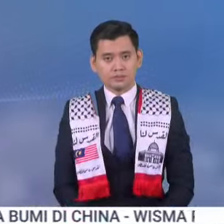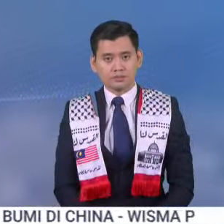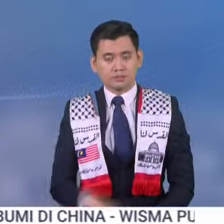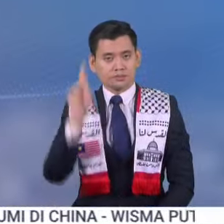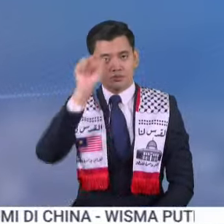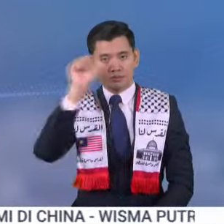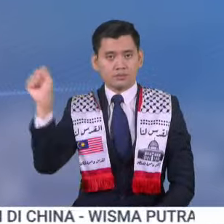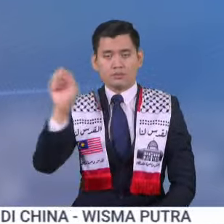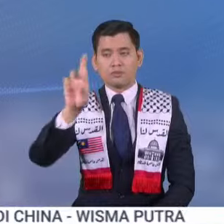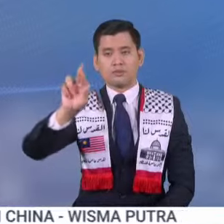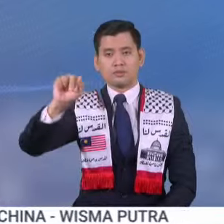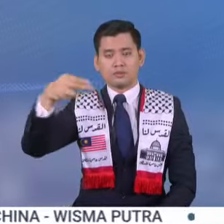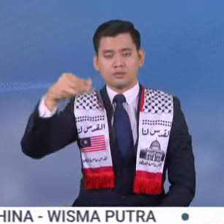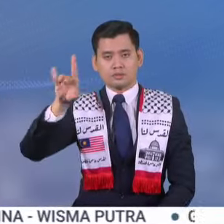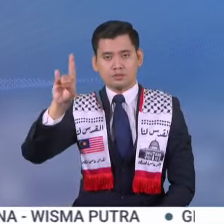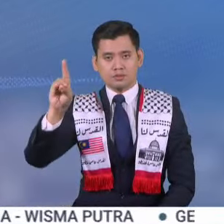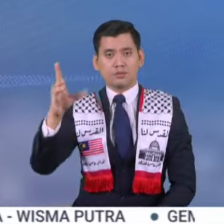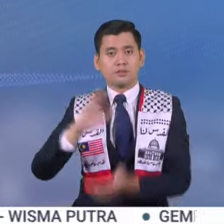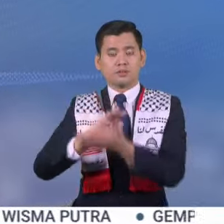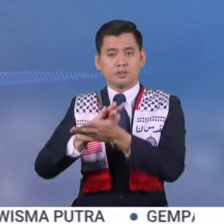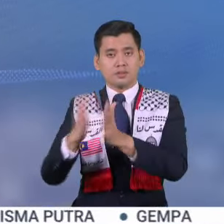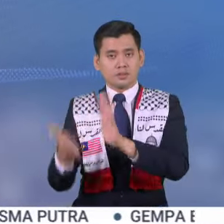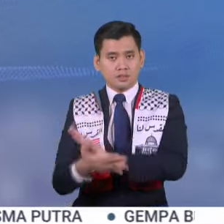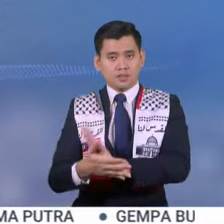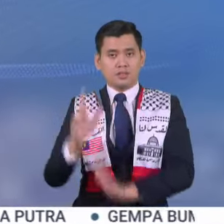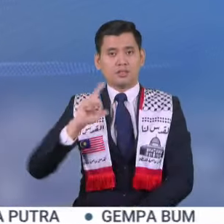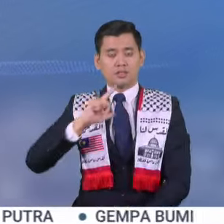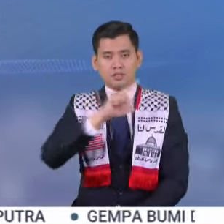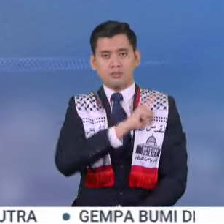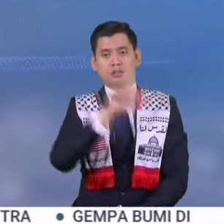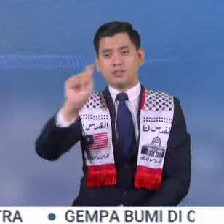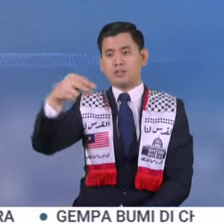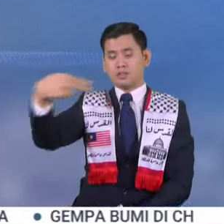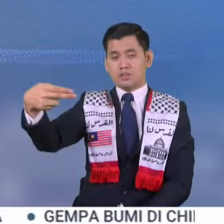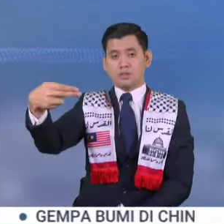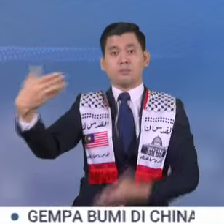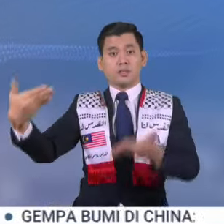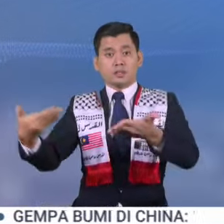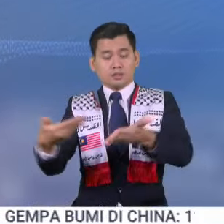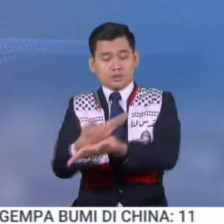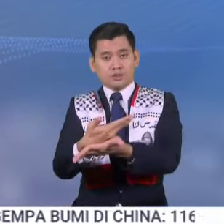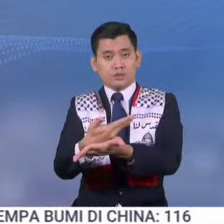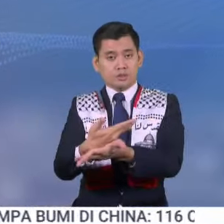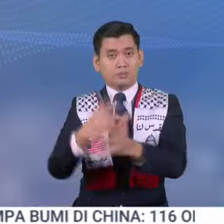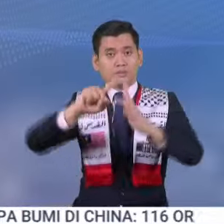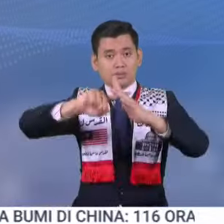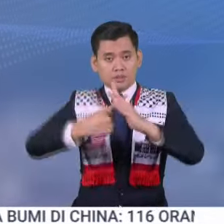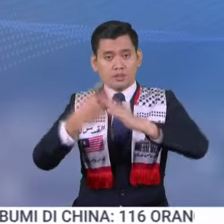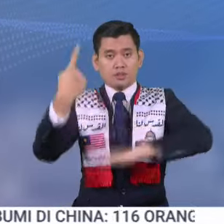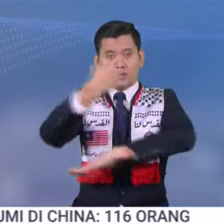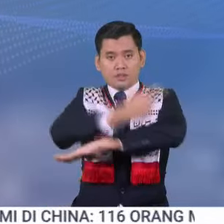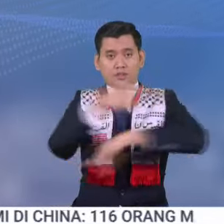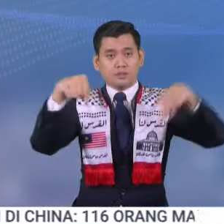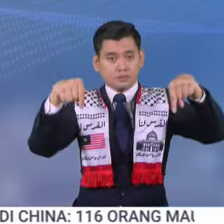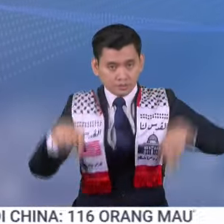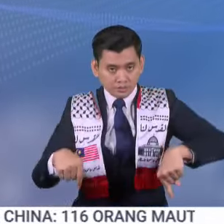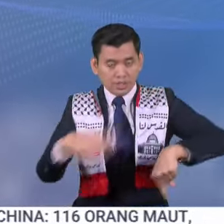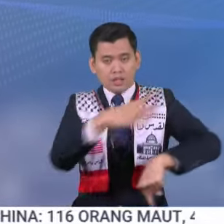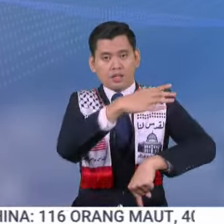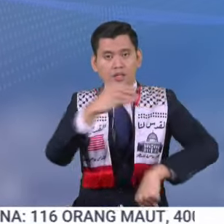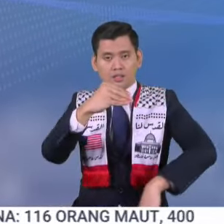Tan Sri Abdul Rashid Husin dilantik sebagai pengerusi lembaga tabung Haji th yang baharu berkuat kuasa hari ini